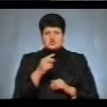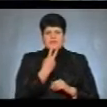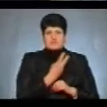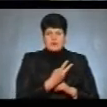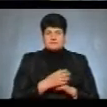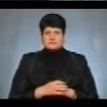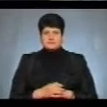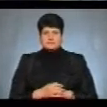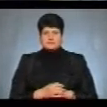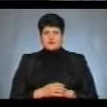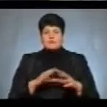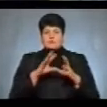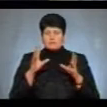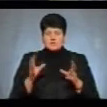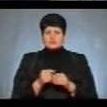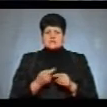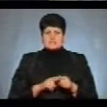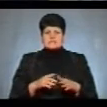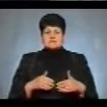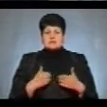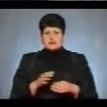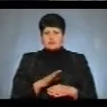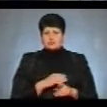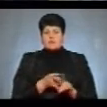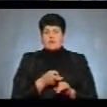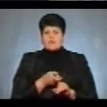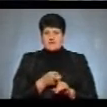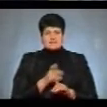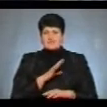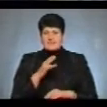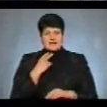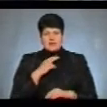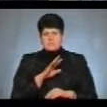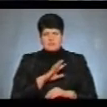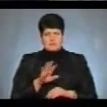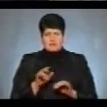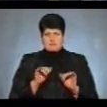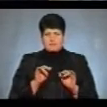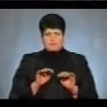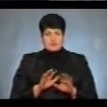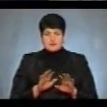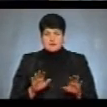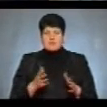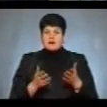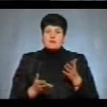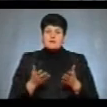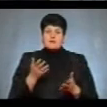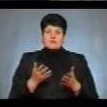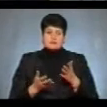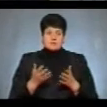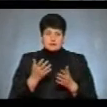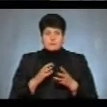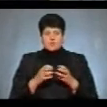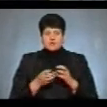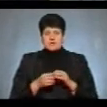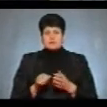В основному ці звернення були пов'язані з некримінальними подіями, однак по результатах